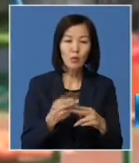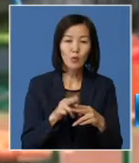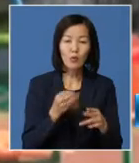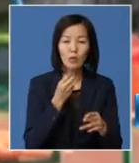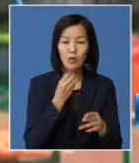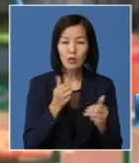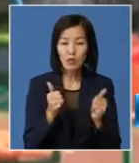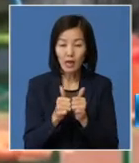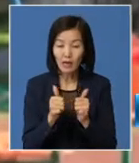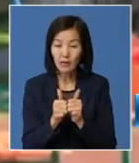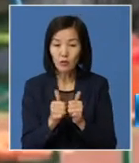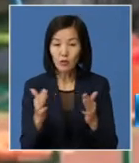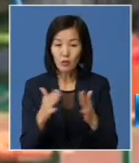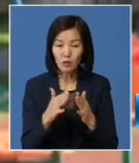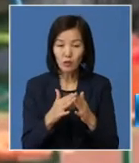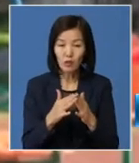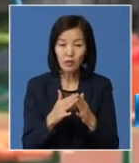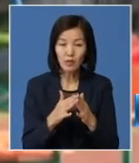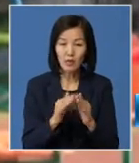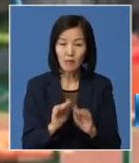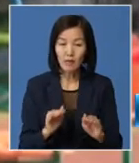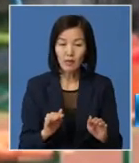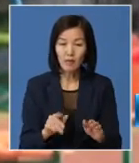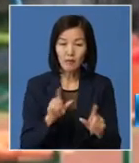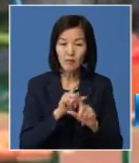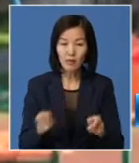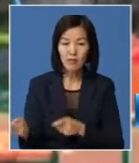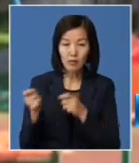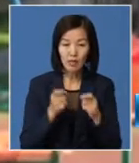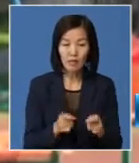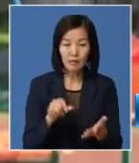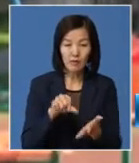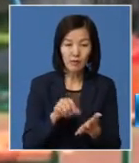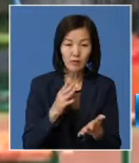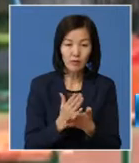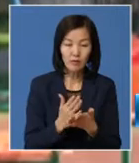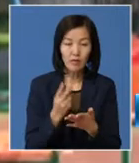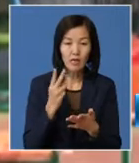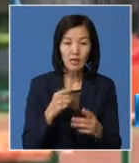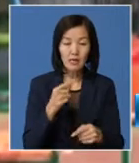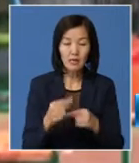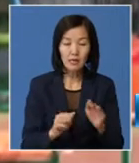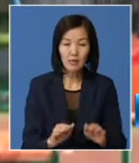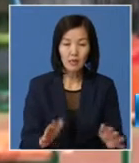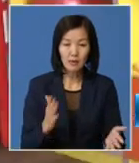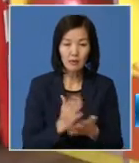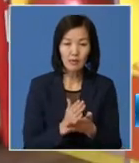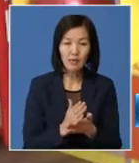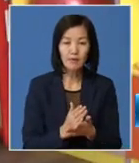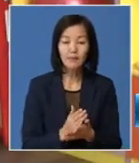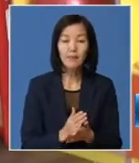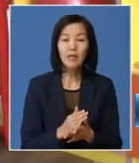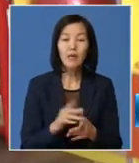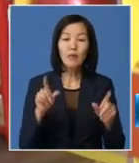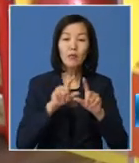жақын болғаннан кейін балаларымызды осы балабақшаға алып келдім. Екі немерем осы балабақшаға барады.